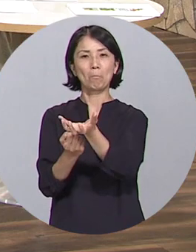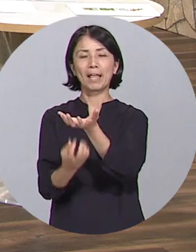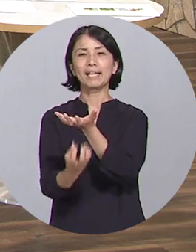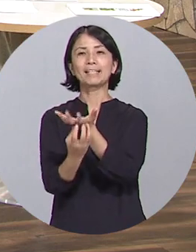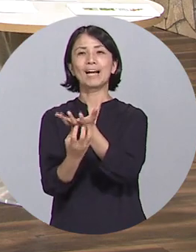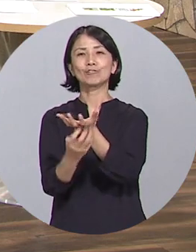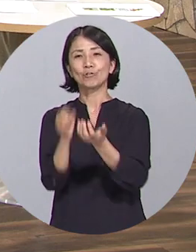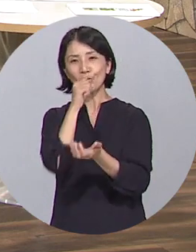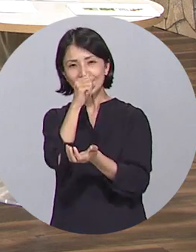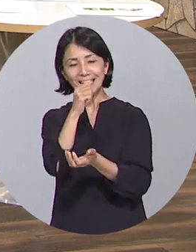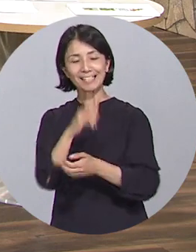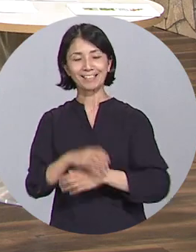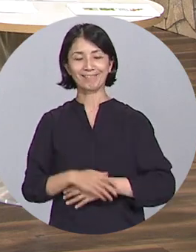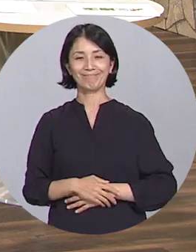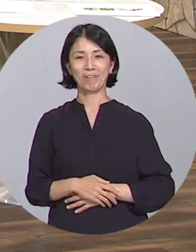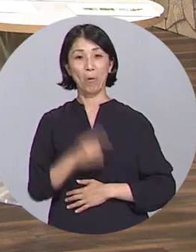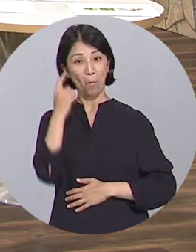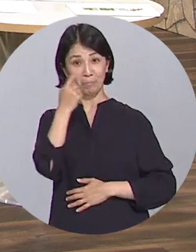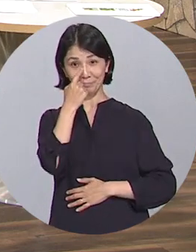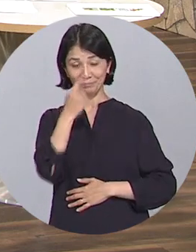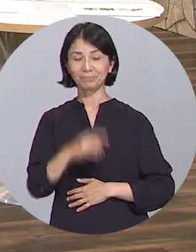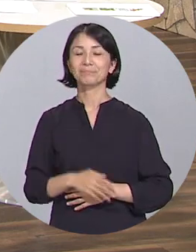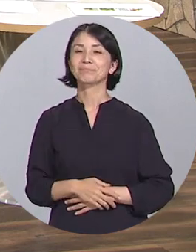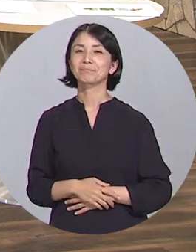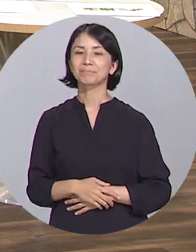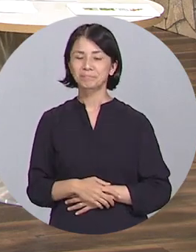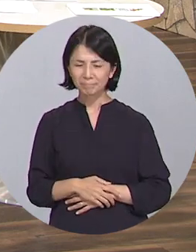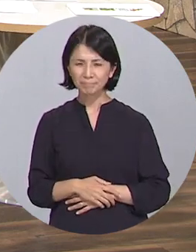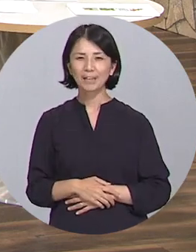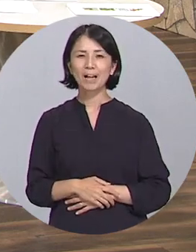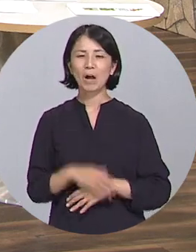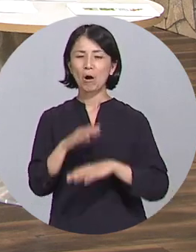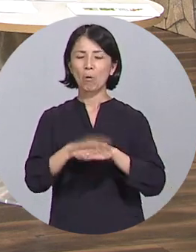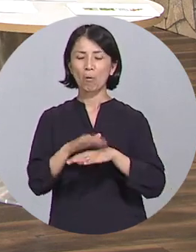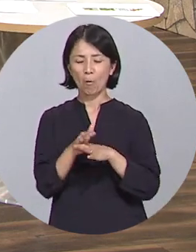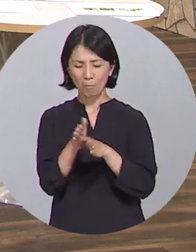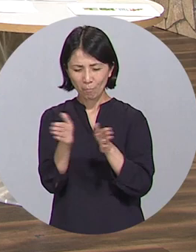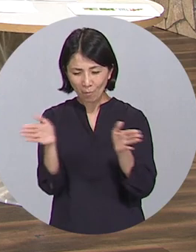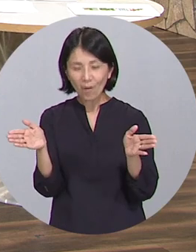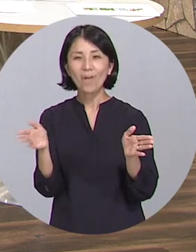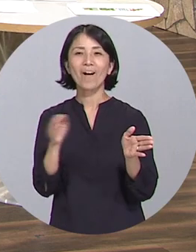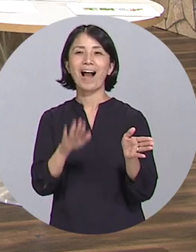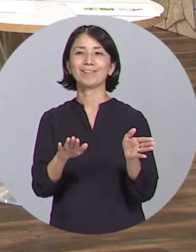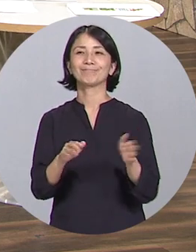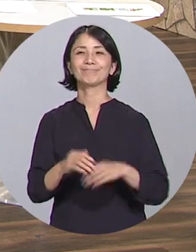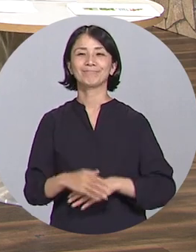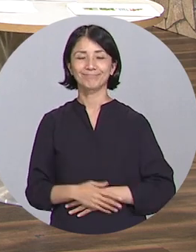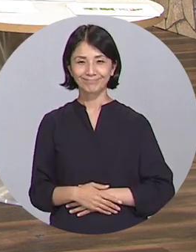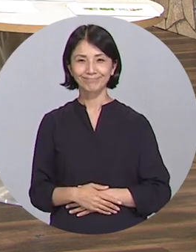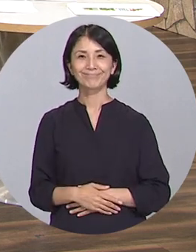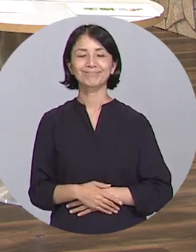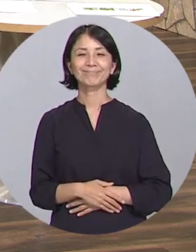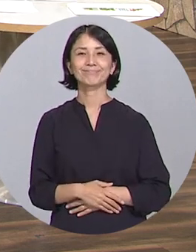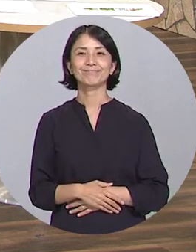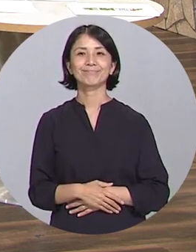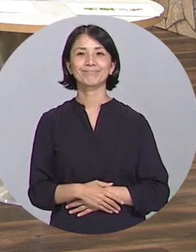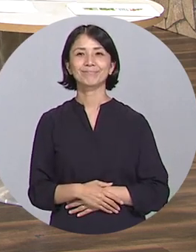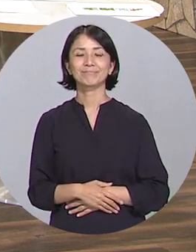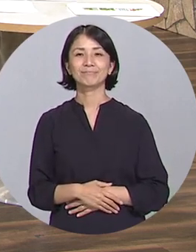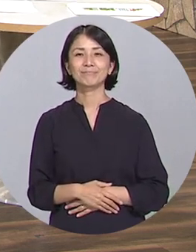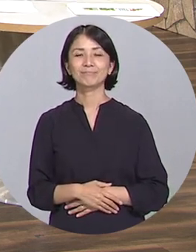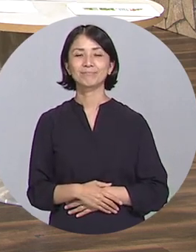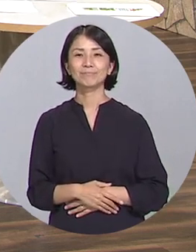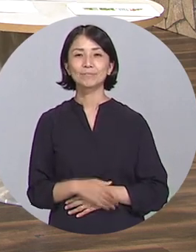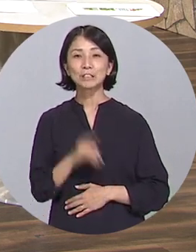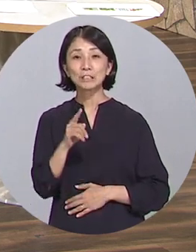か。 これ美味しいと思います。 やってみたい。 でもそれぐらいいろんな可能性が広がる和菓子であるということなんですよね。 高橋さんの一番美味し